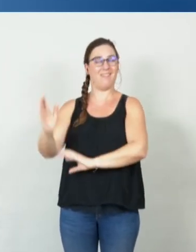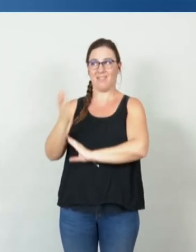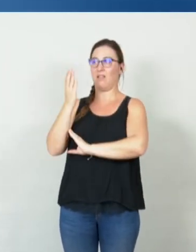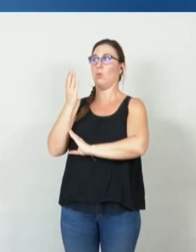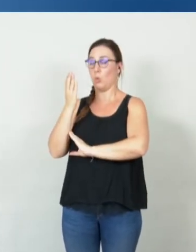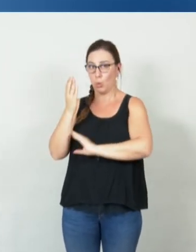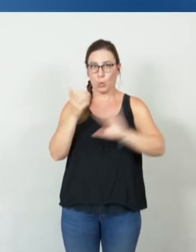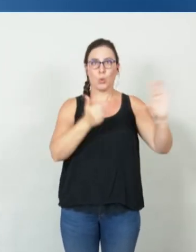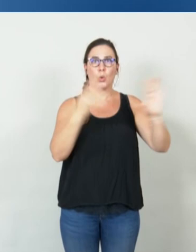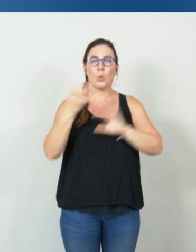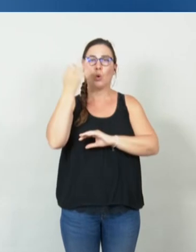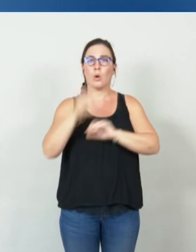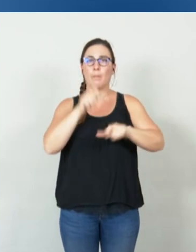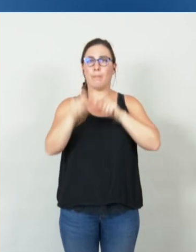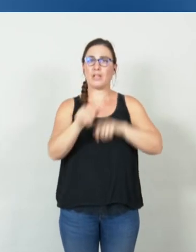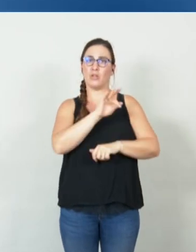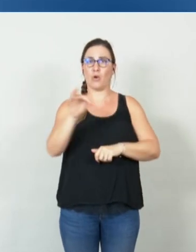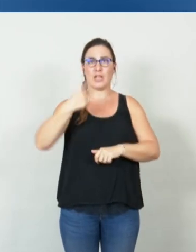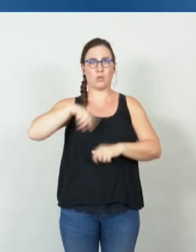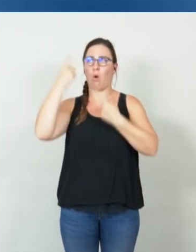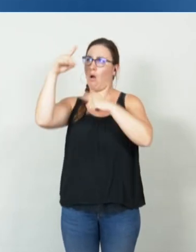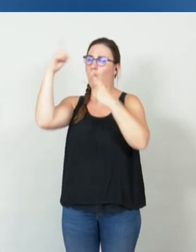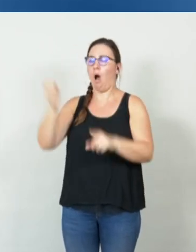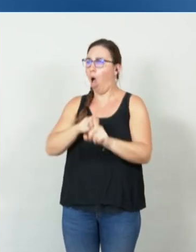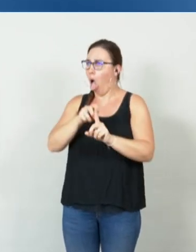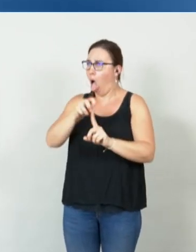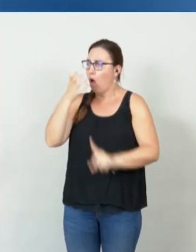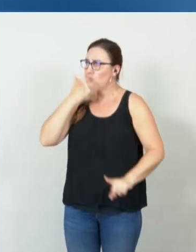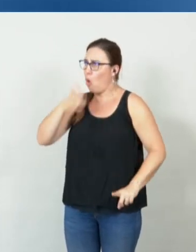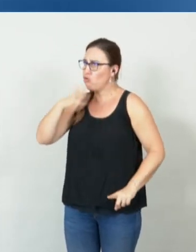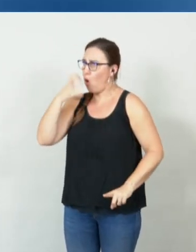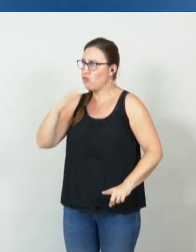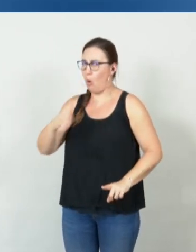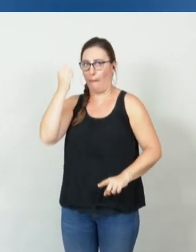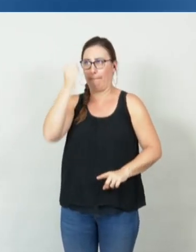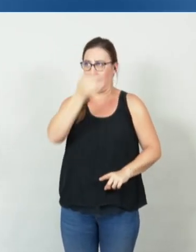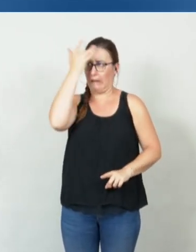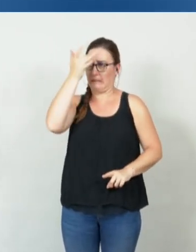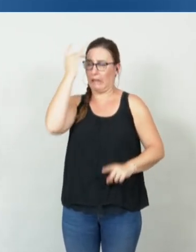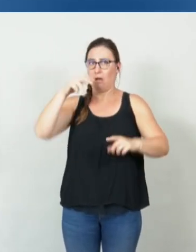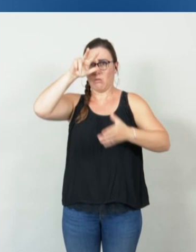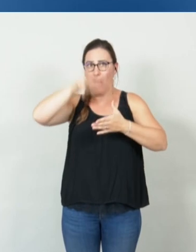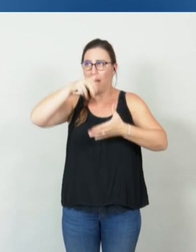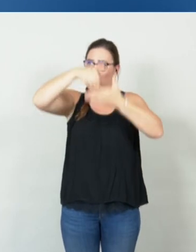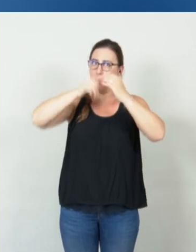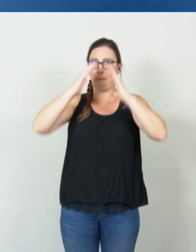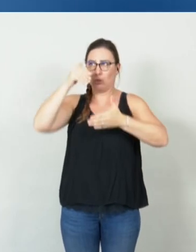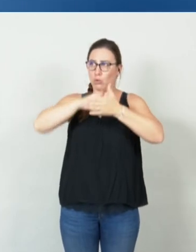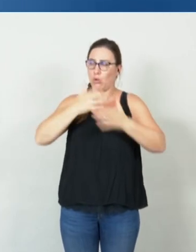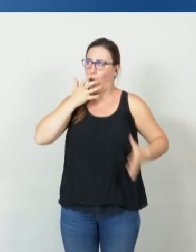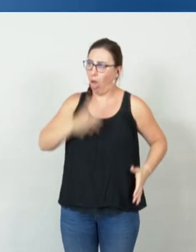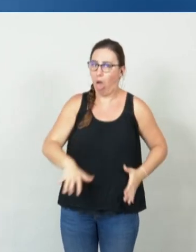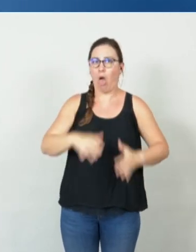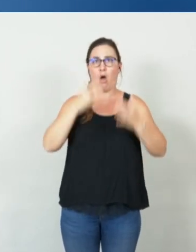des Françaises et les Français déclarent souffrir des températures trop élevées en période de fortes chaleurs dans leur logement dans le réchauffement climatique